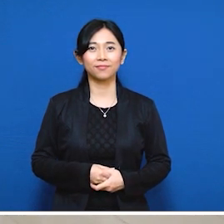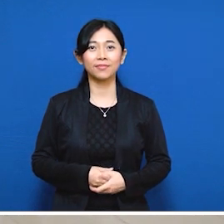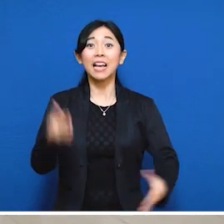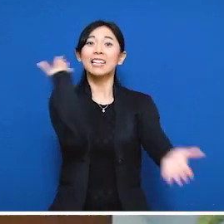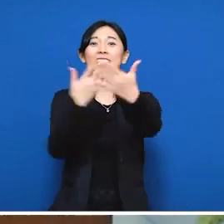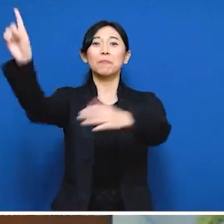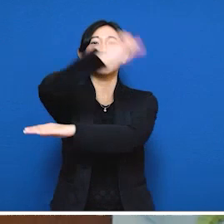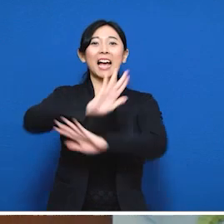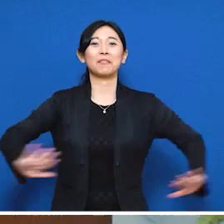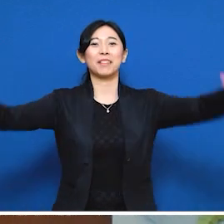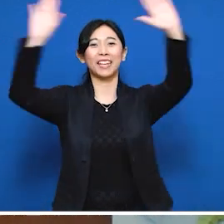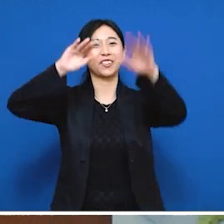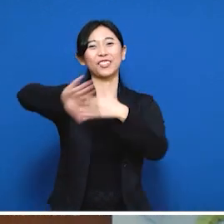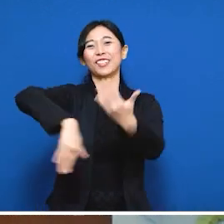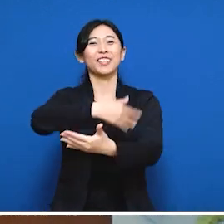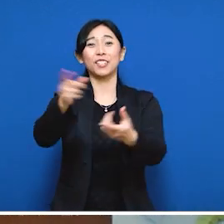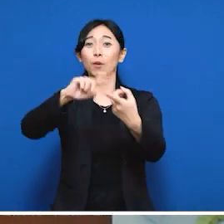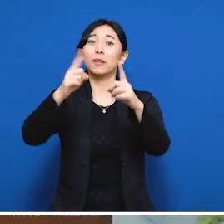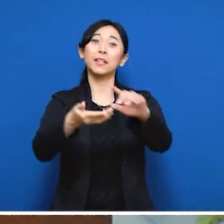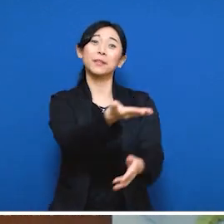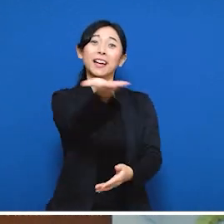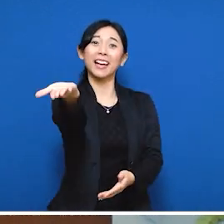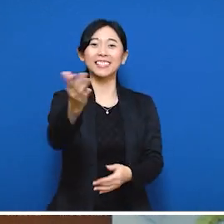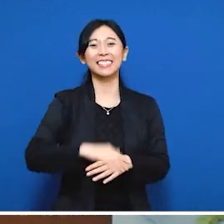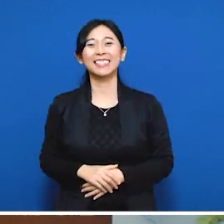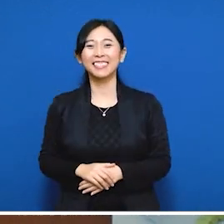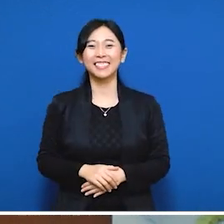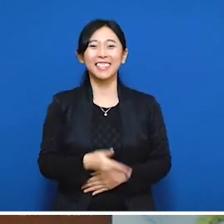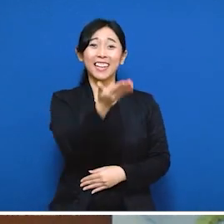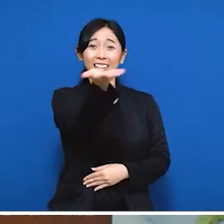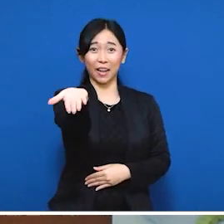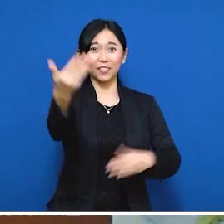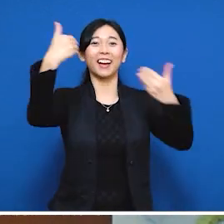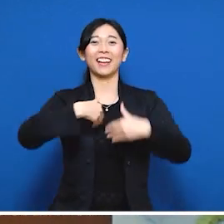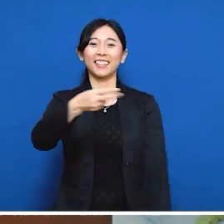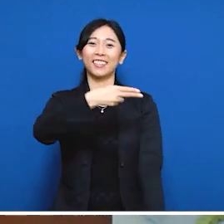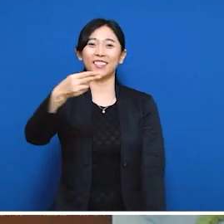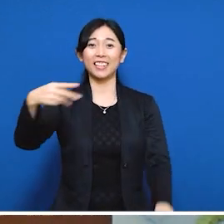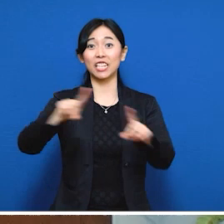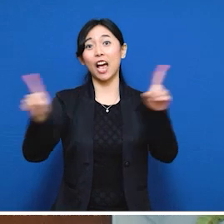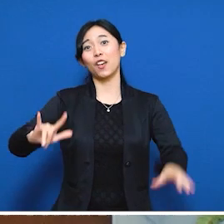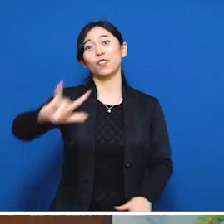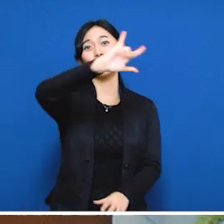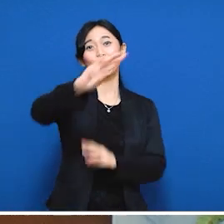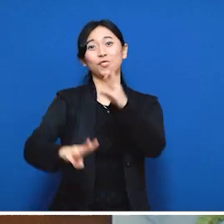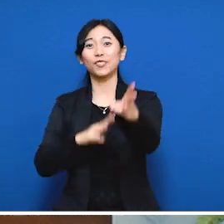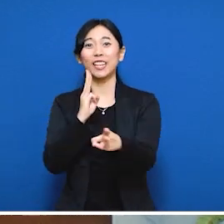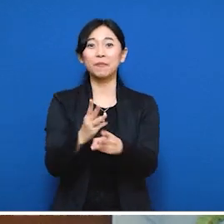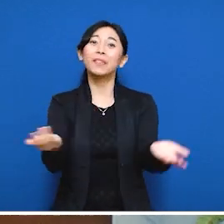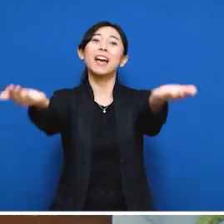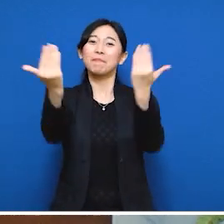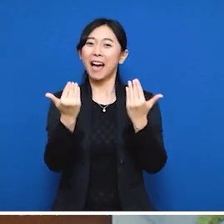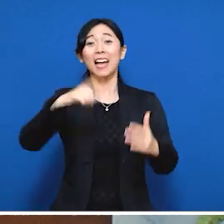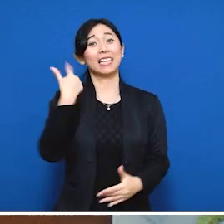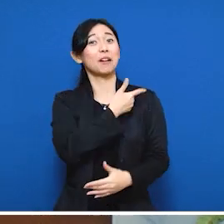Selamat hari Minggu untuk seluruh saudara-saudari, baik yang berada di Indonesia maupun yang ada di luar Indonesia. Mari